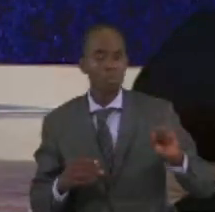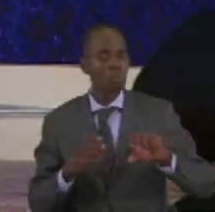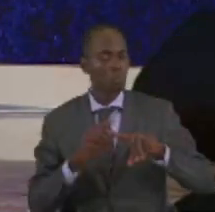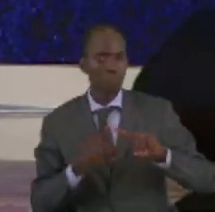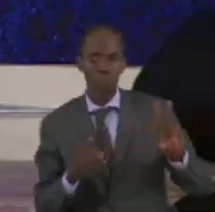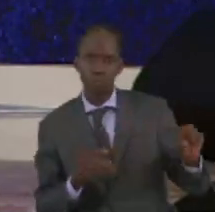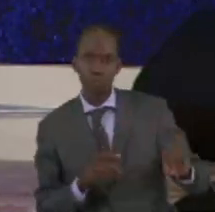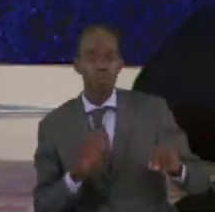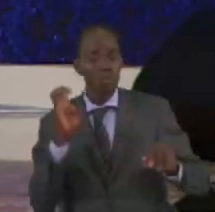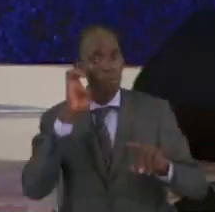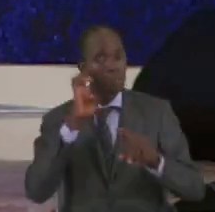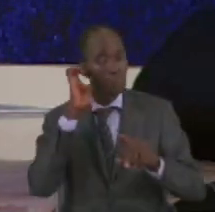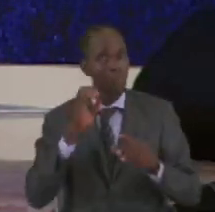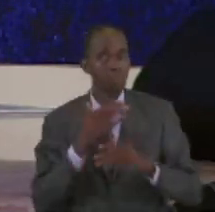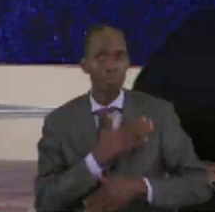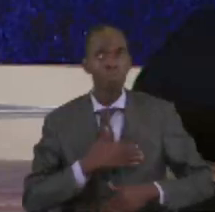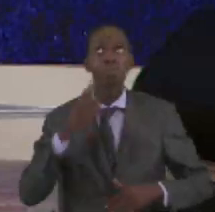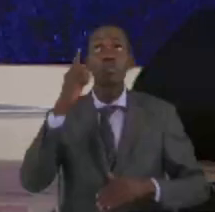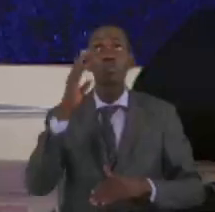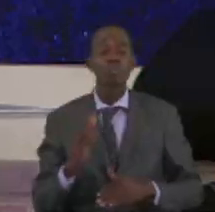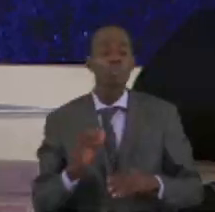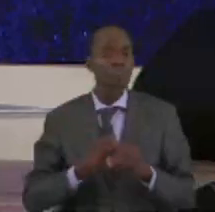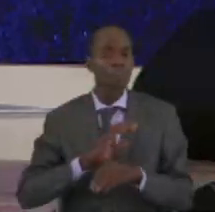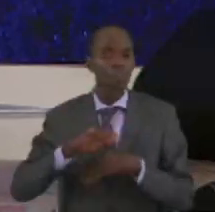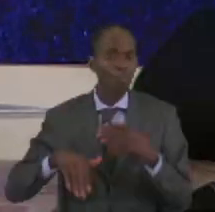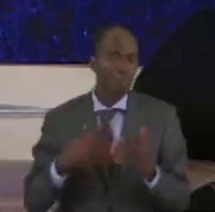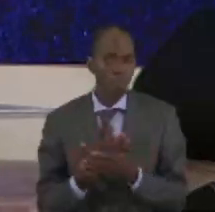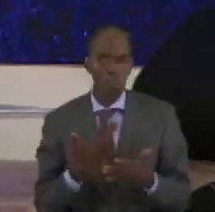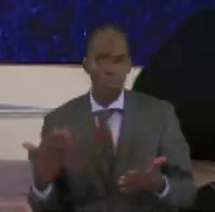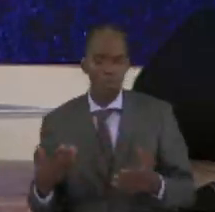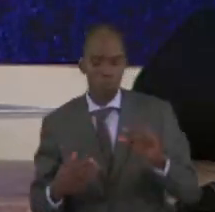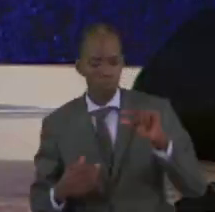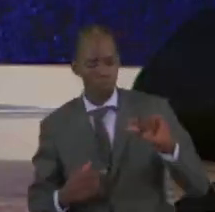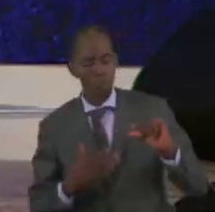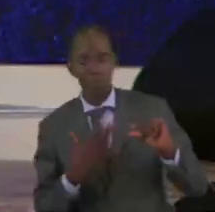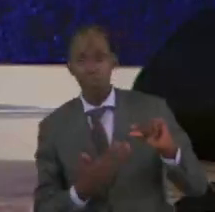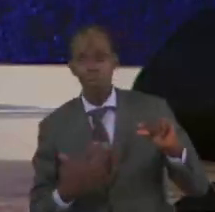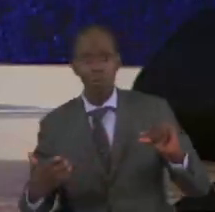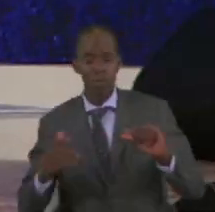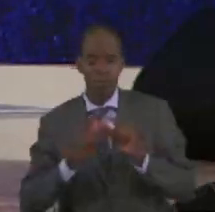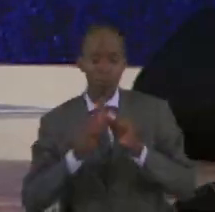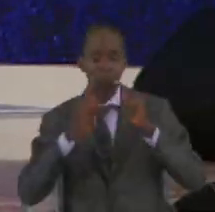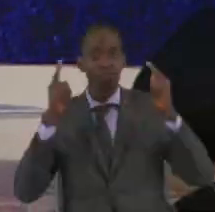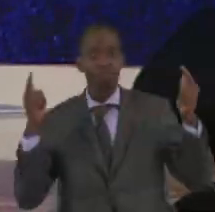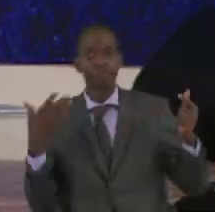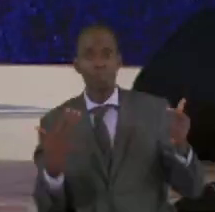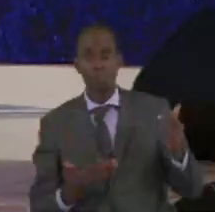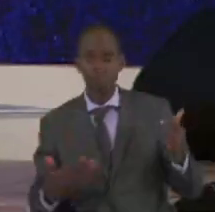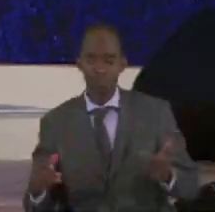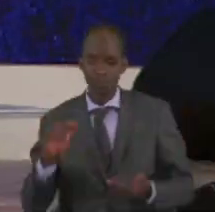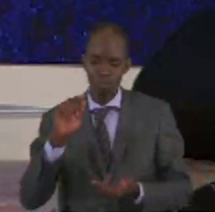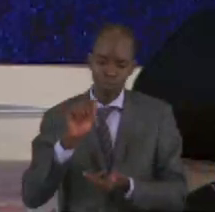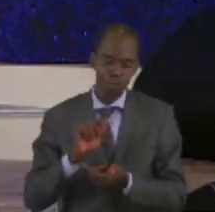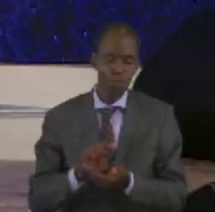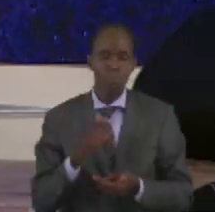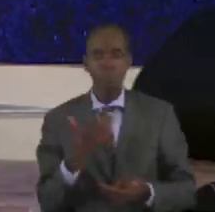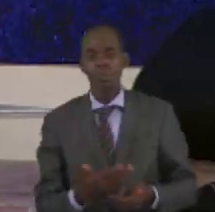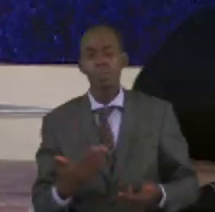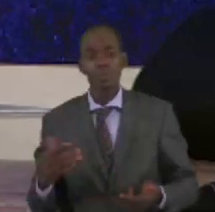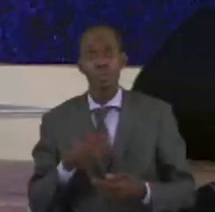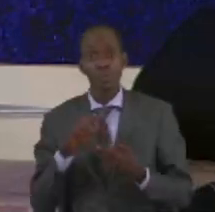en toutes choses, en moindres choses, en grandes choses, en plus grandes choses, en petites